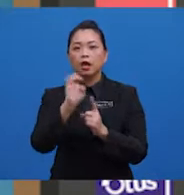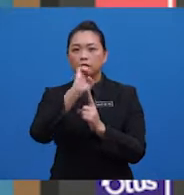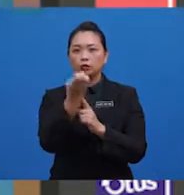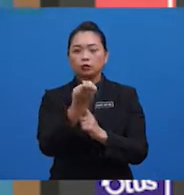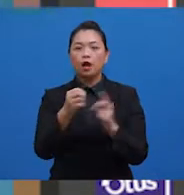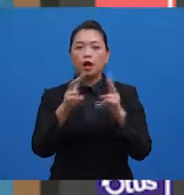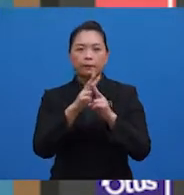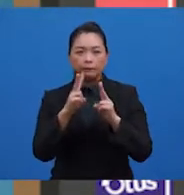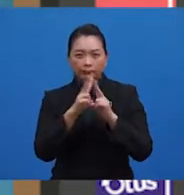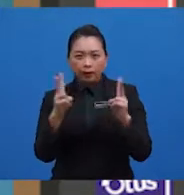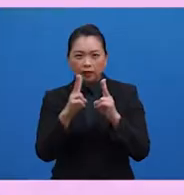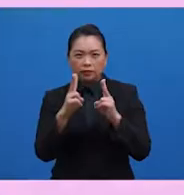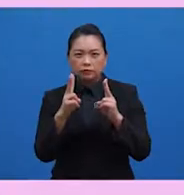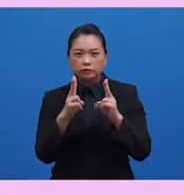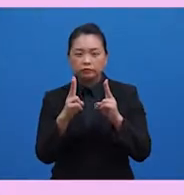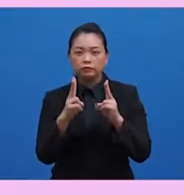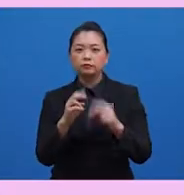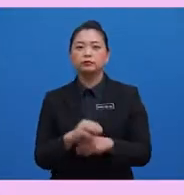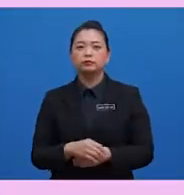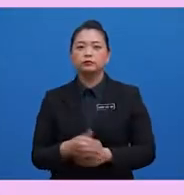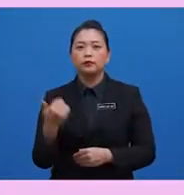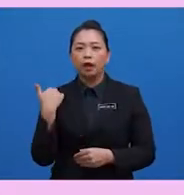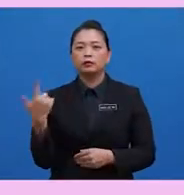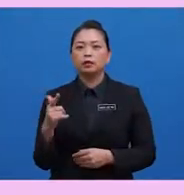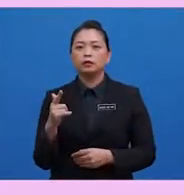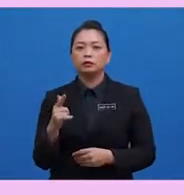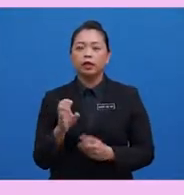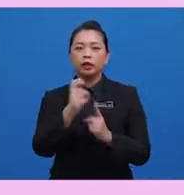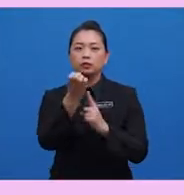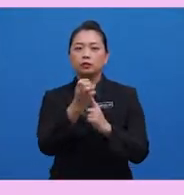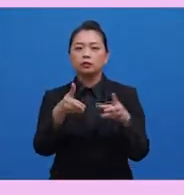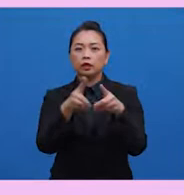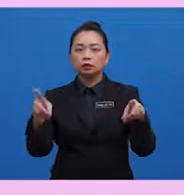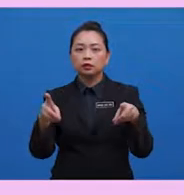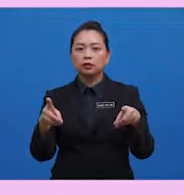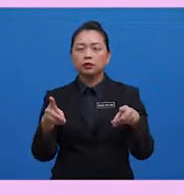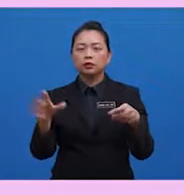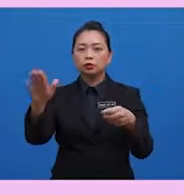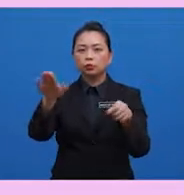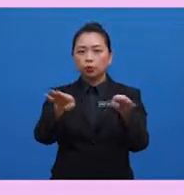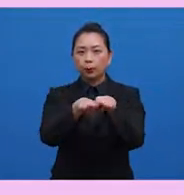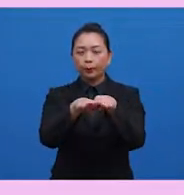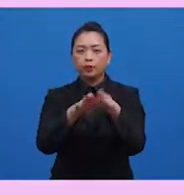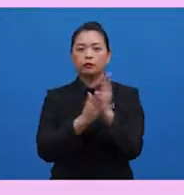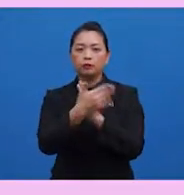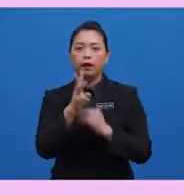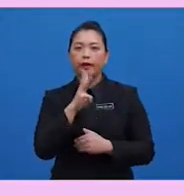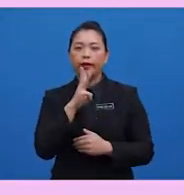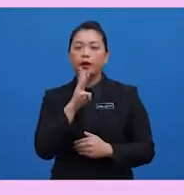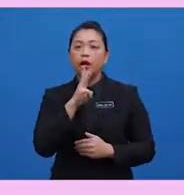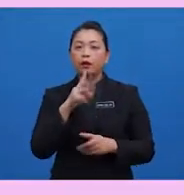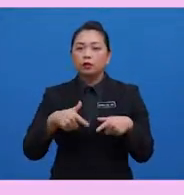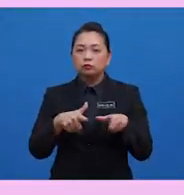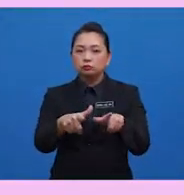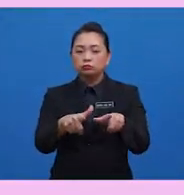yang paling terkesan semasa kejadian banjir ialah ekosistem daratan. Selain itu, aliran air yang deras